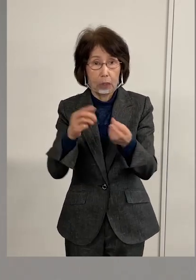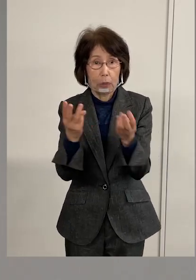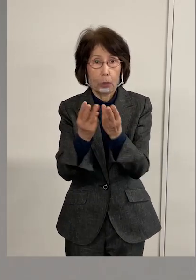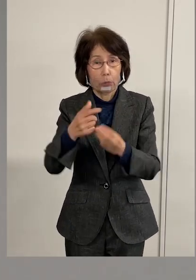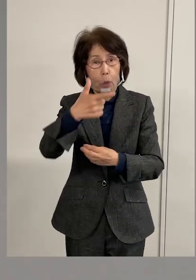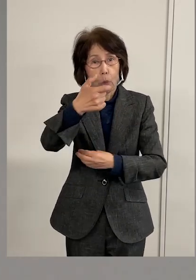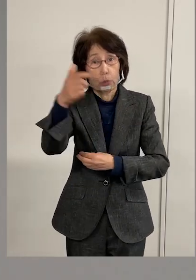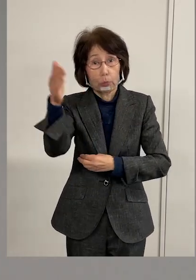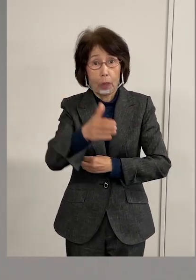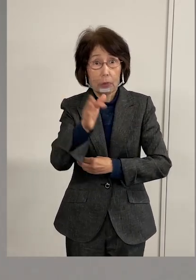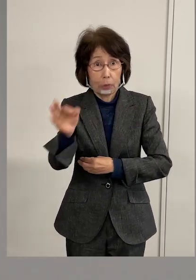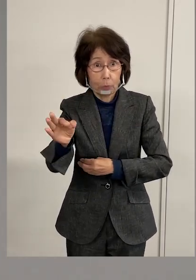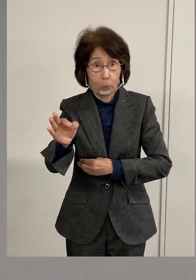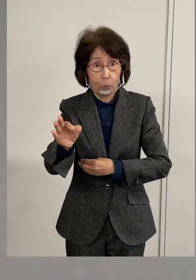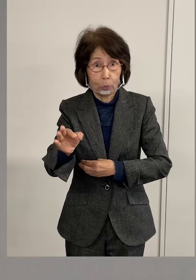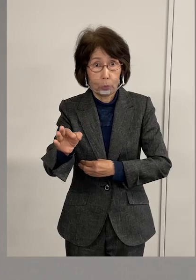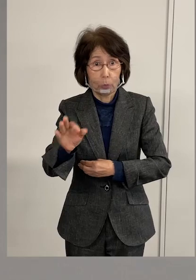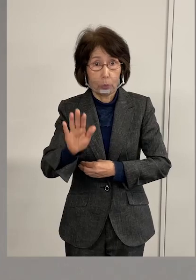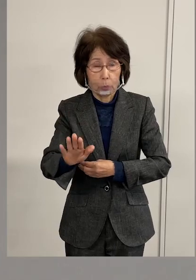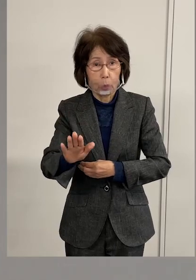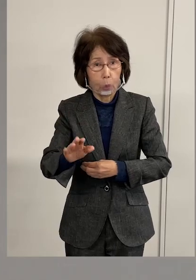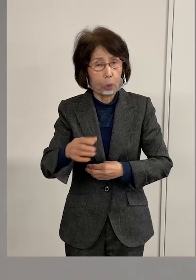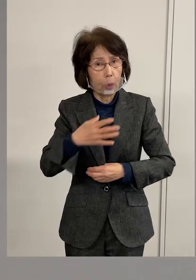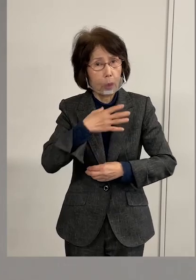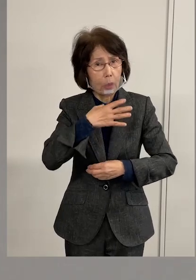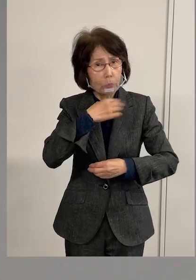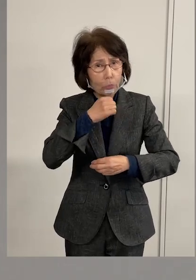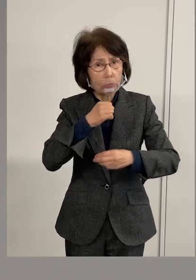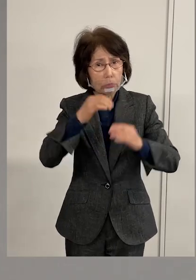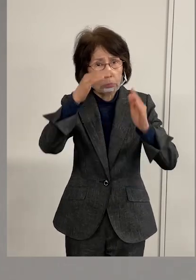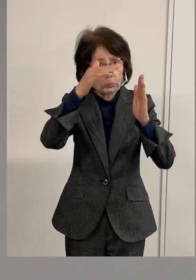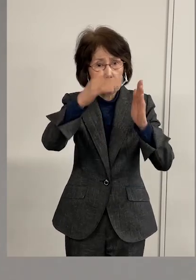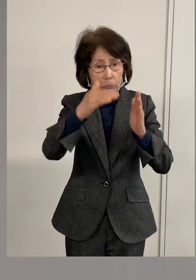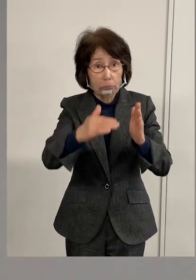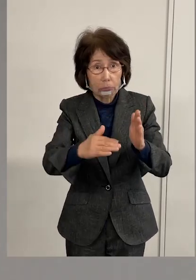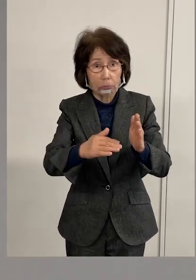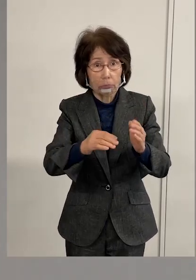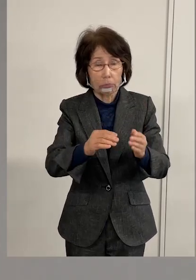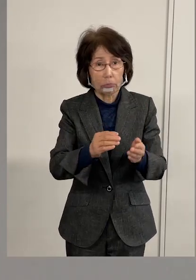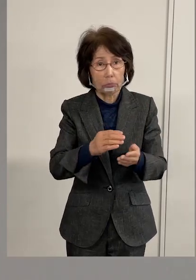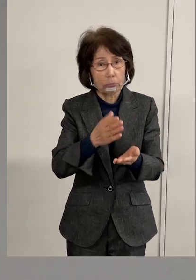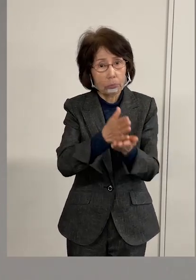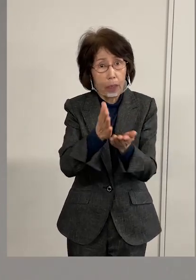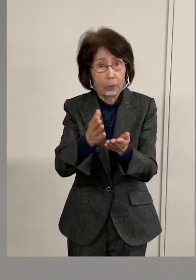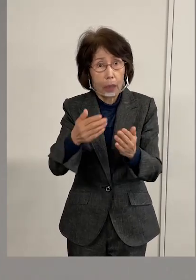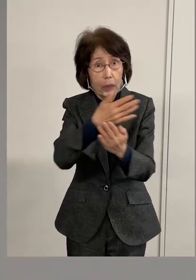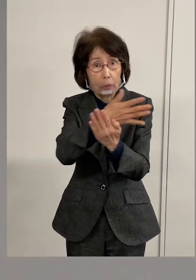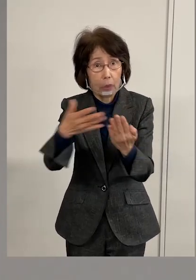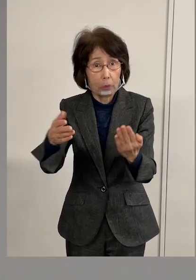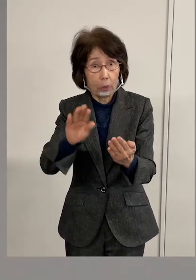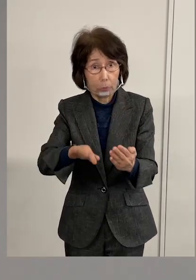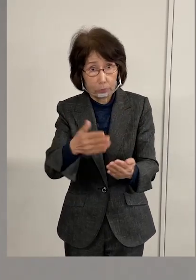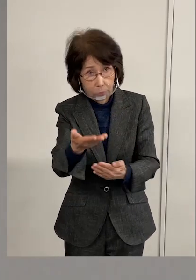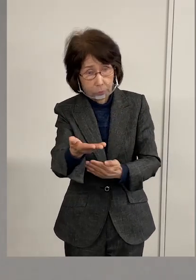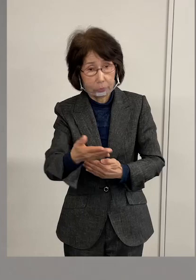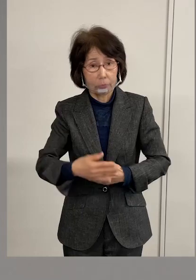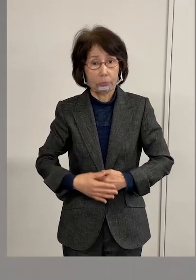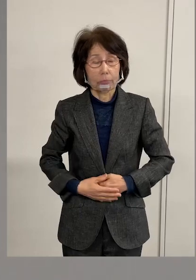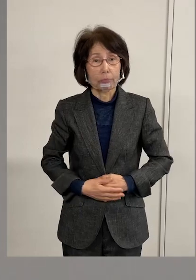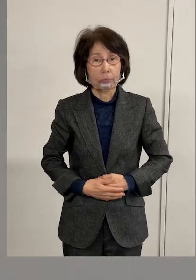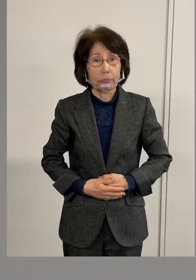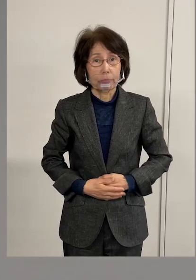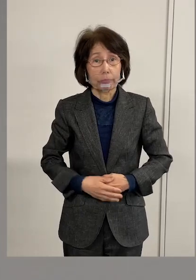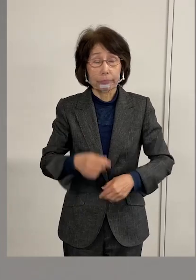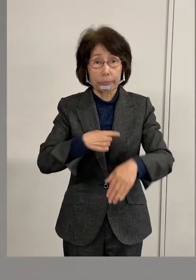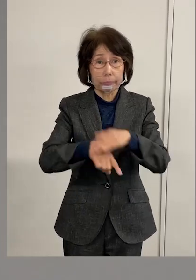度ということですが、これは年齢比みたいなのも、年齢別のデータみたいなのも取られているんでしょうか。と